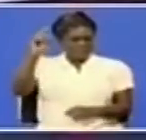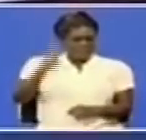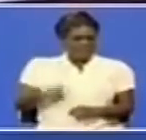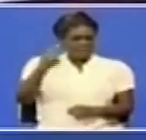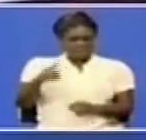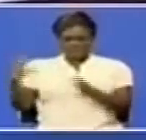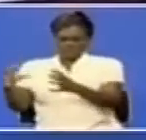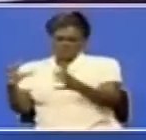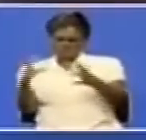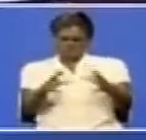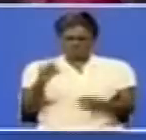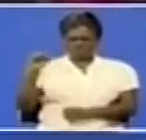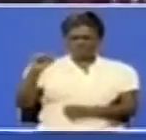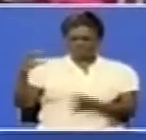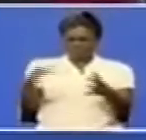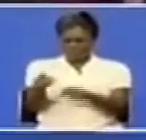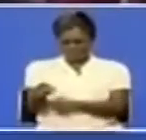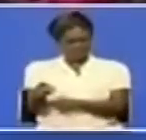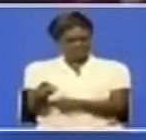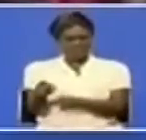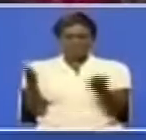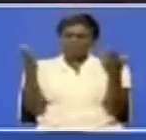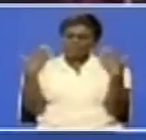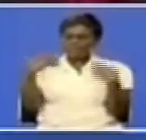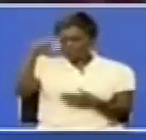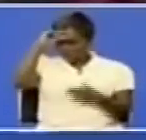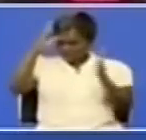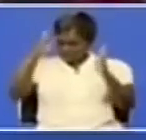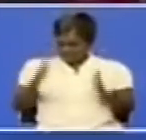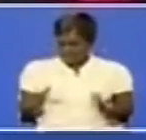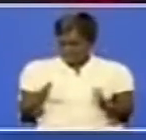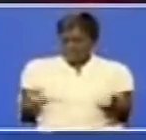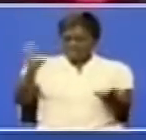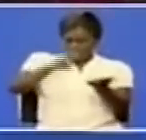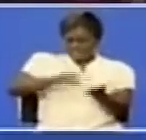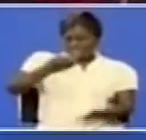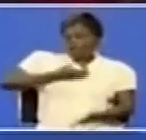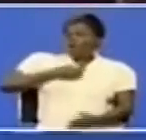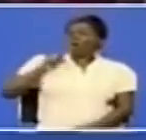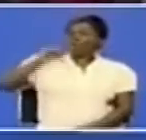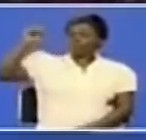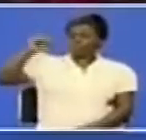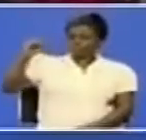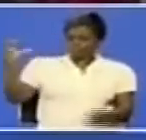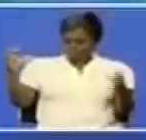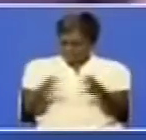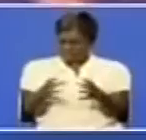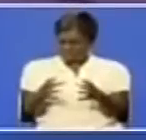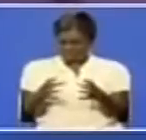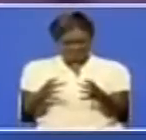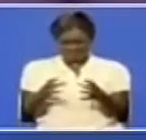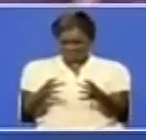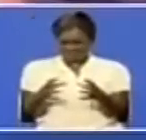lazima kila community iwe na chama yake. Should Meru Governor Peter Munya register his own political outfit as